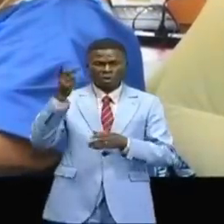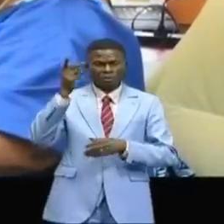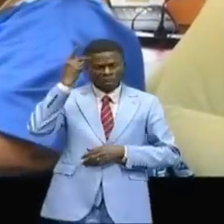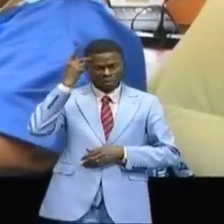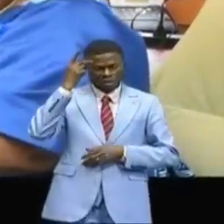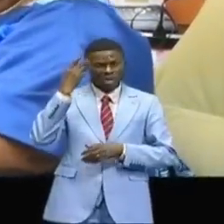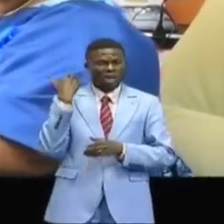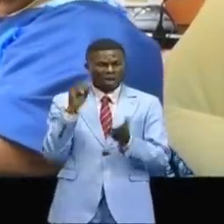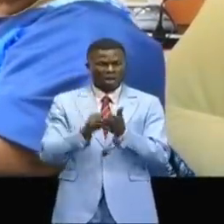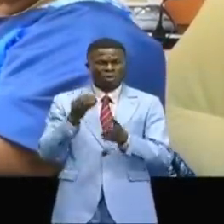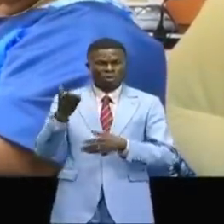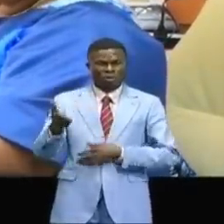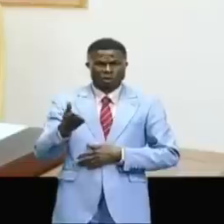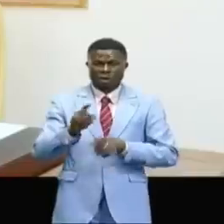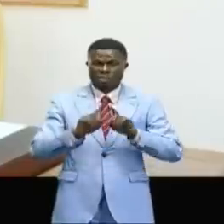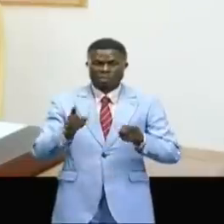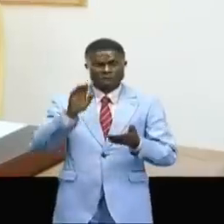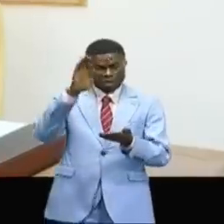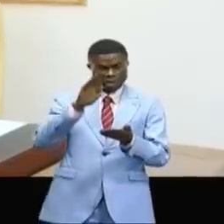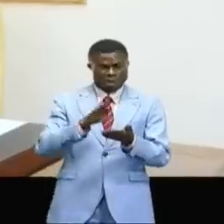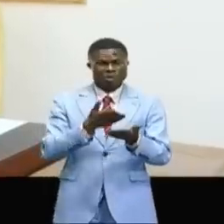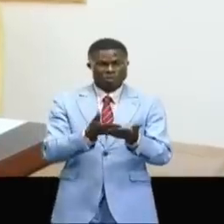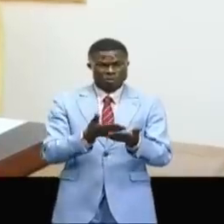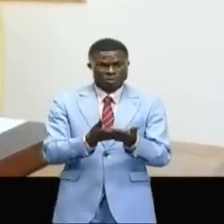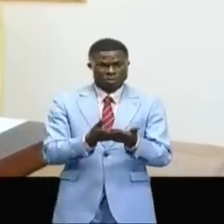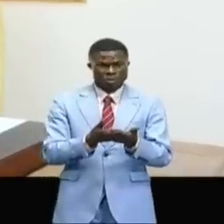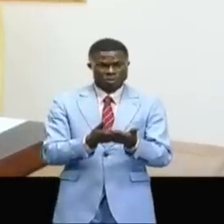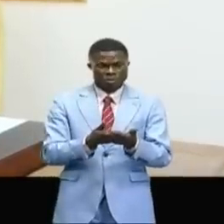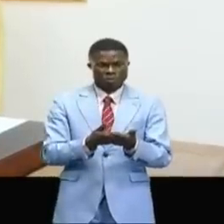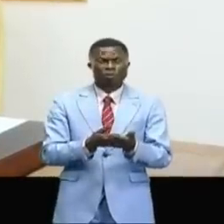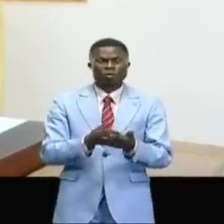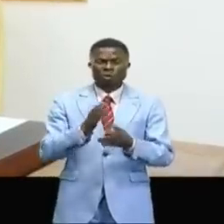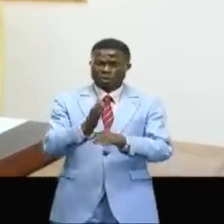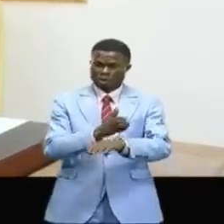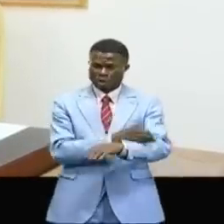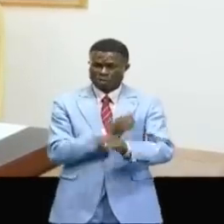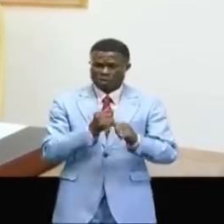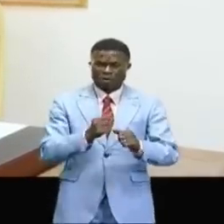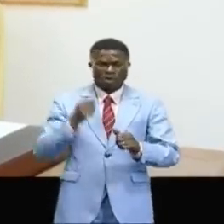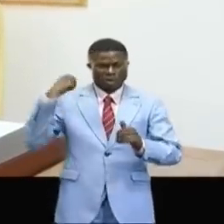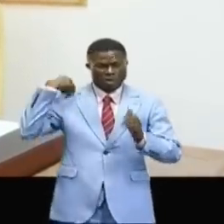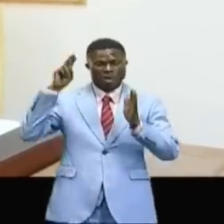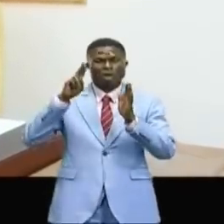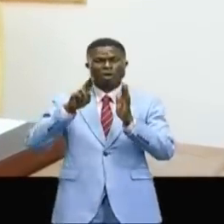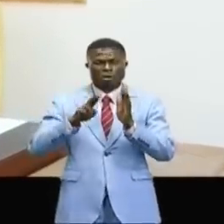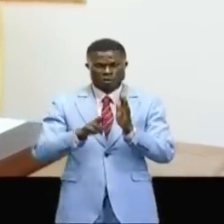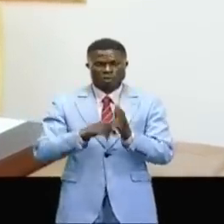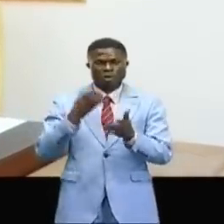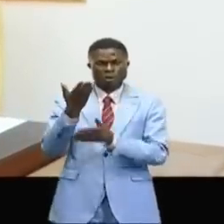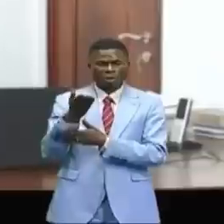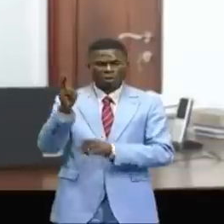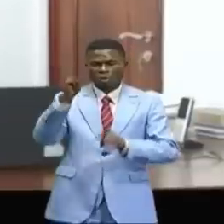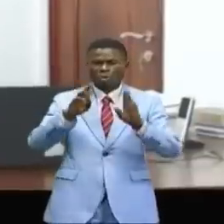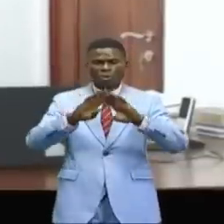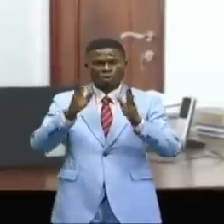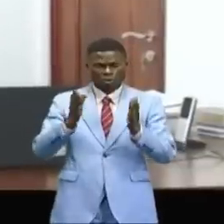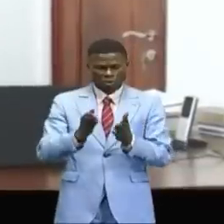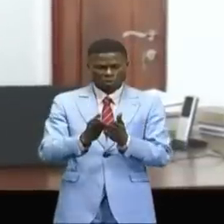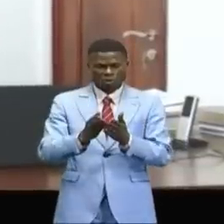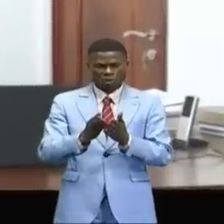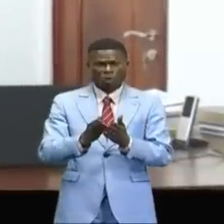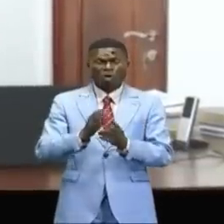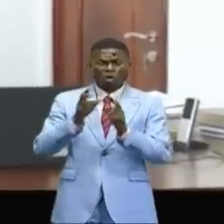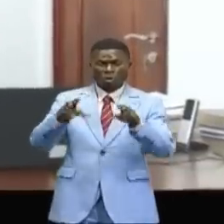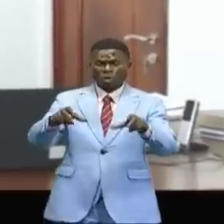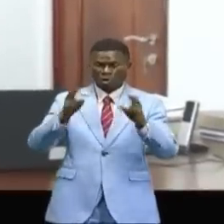Kinshasa. Malgré cette baisse, qui se consolide davantage, le gouvernement invite la population à faire preuve de la